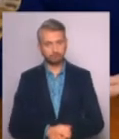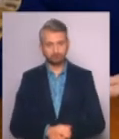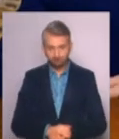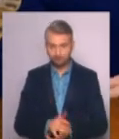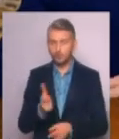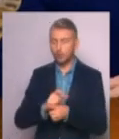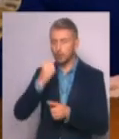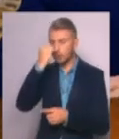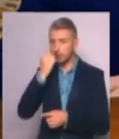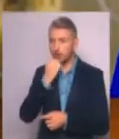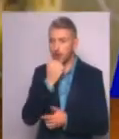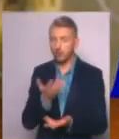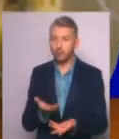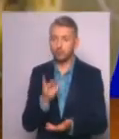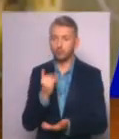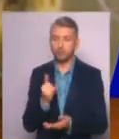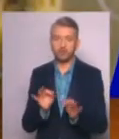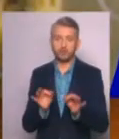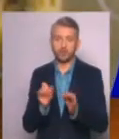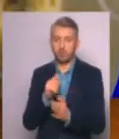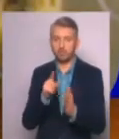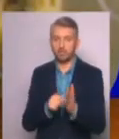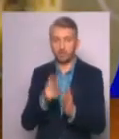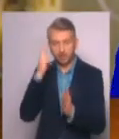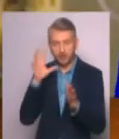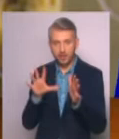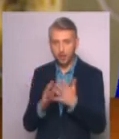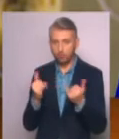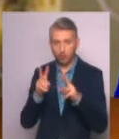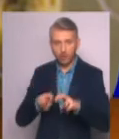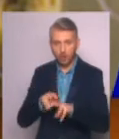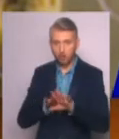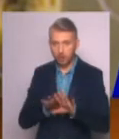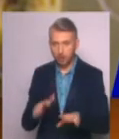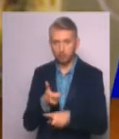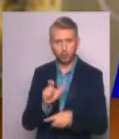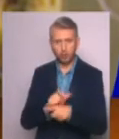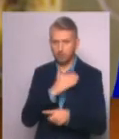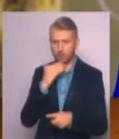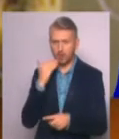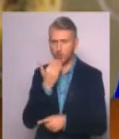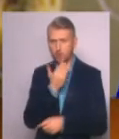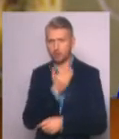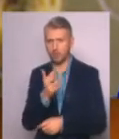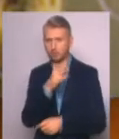Так, дуже дякуємо. Ну, звичайно, питання Киевенерго сьогодні вже не розглядаємо, тому що дуже багато останнім